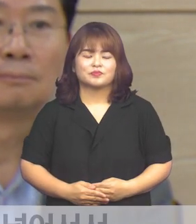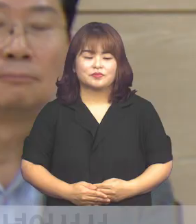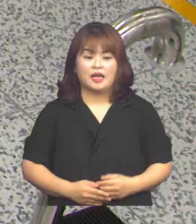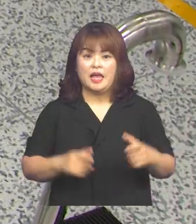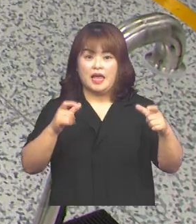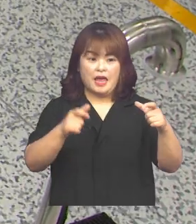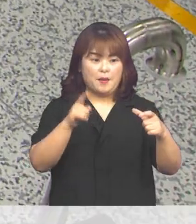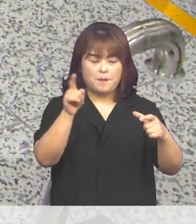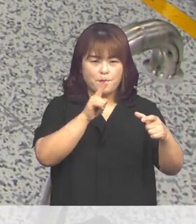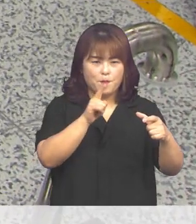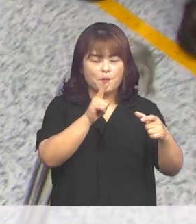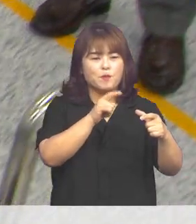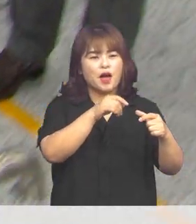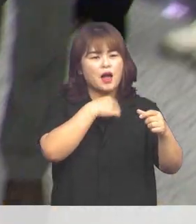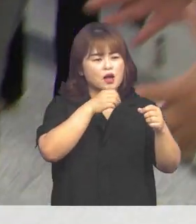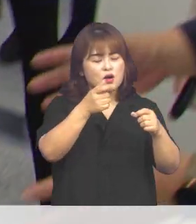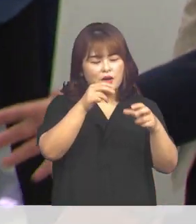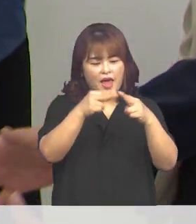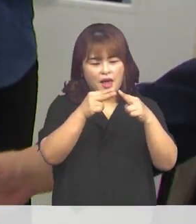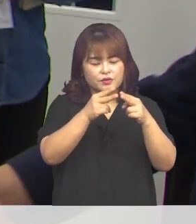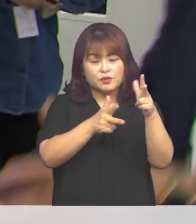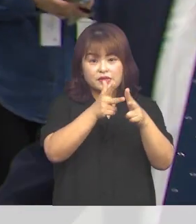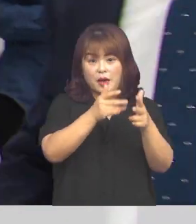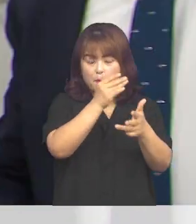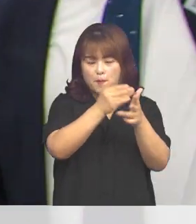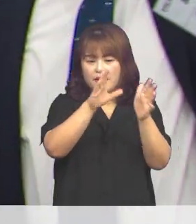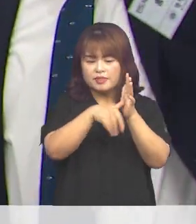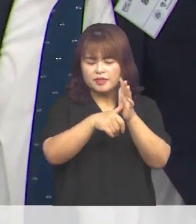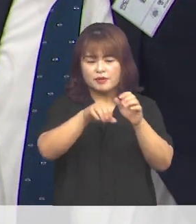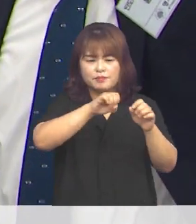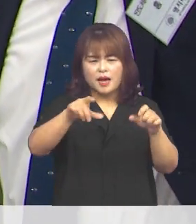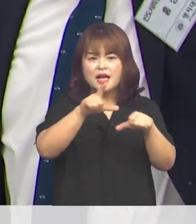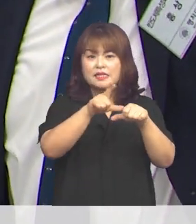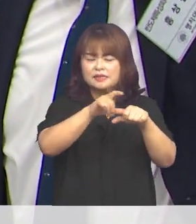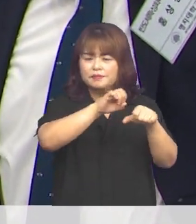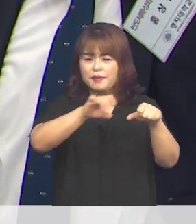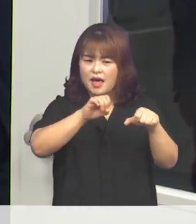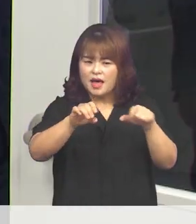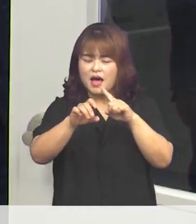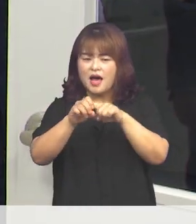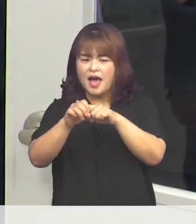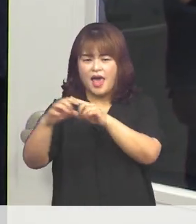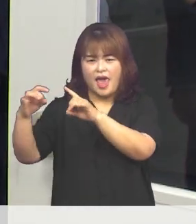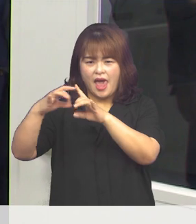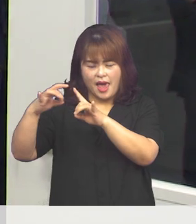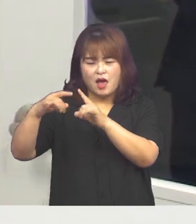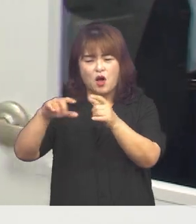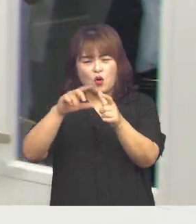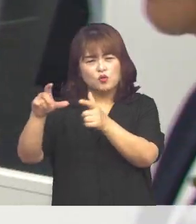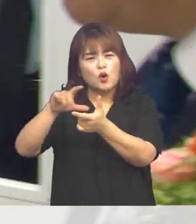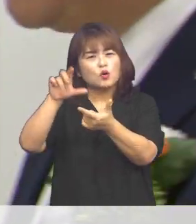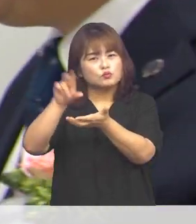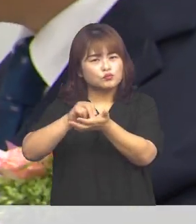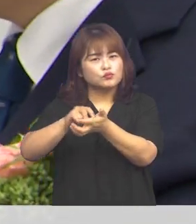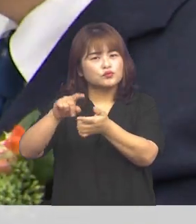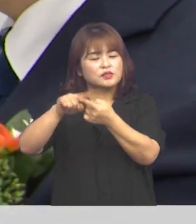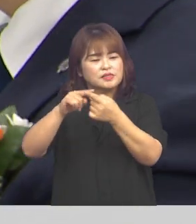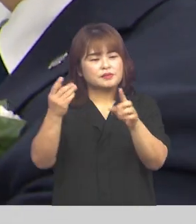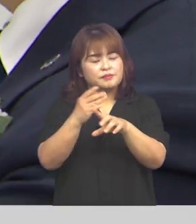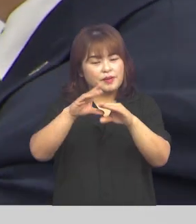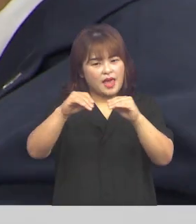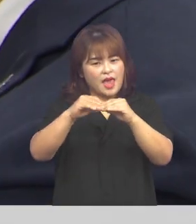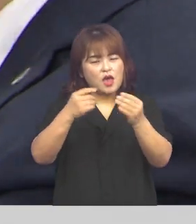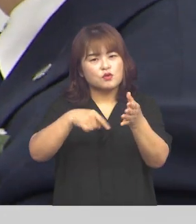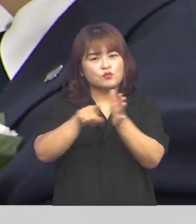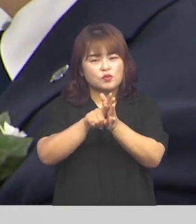듭니다. 에코팹은 배출 가스, 수처리, 전력 모니터링 등의 친환경 반도체 소보장 기술을 고려한 팹으로